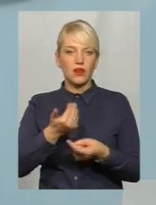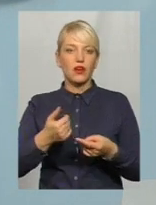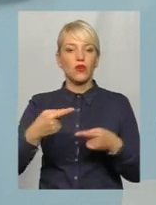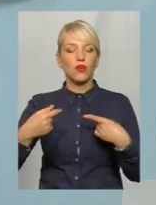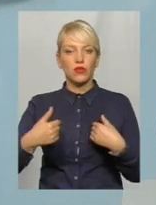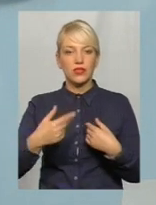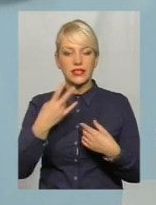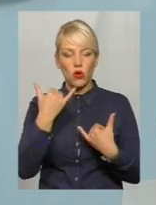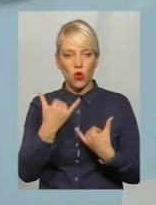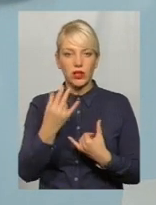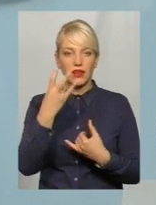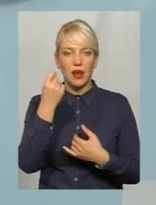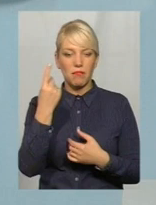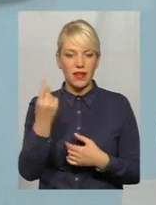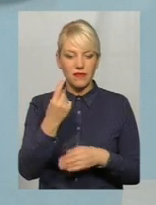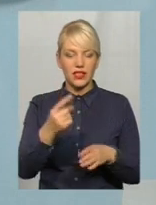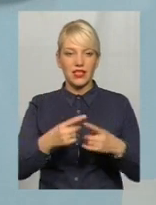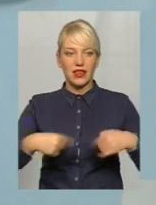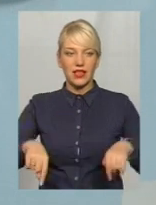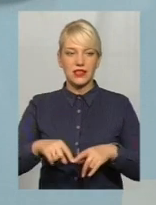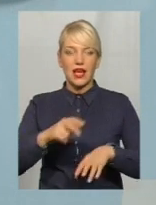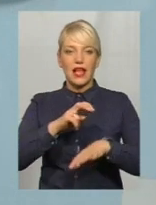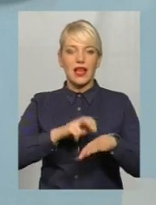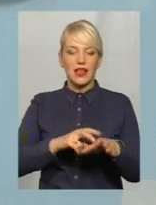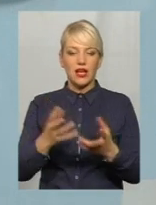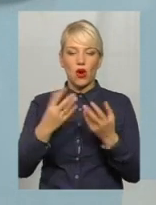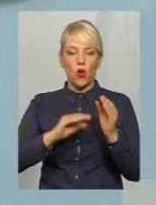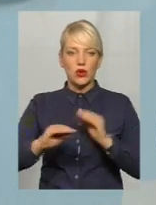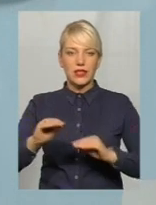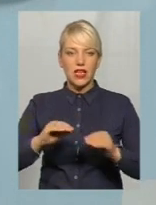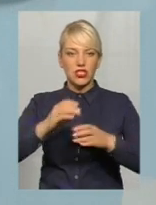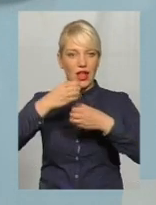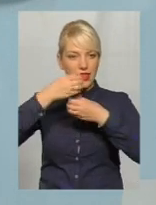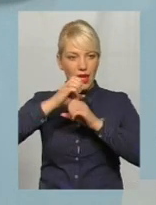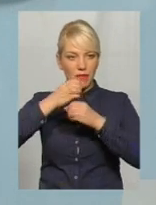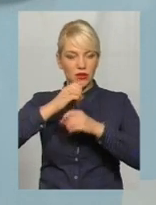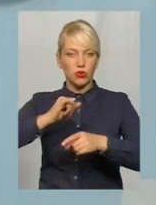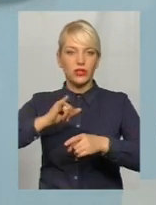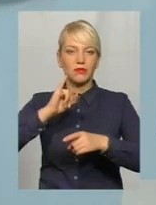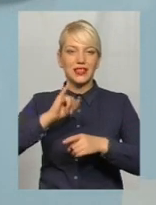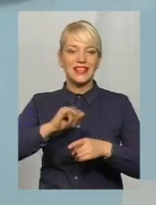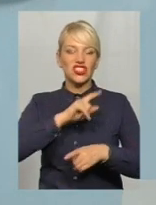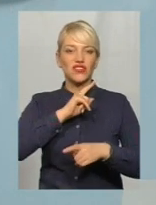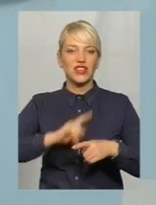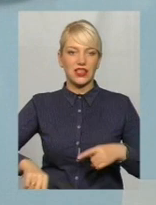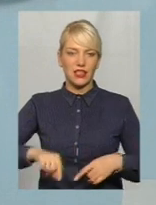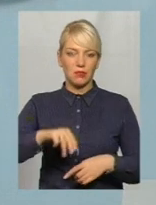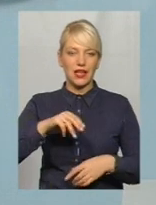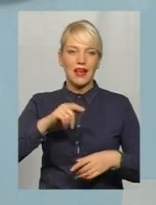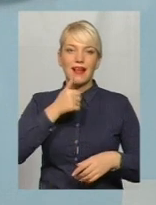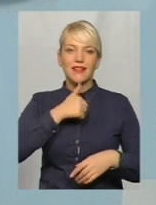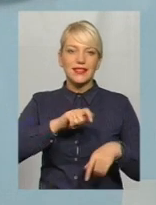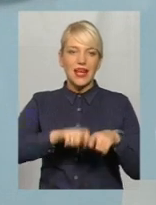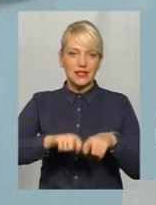на первинній ланці лікар оснащений лабораторними швидкими тестами, оснащений